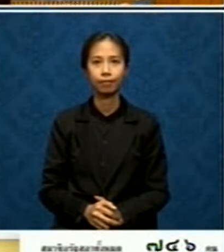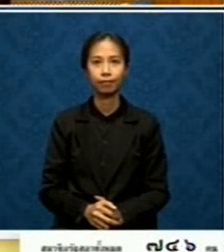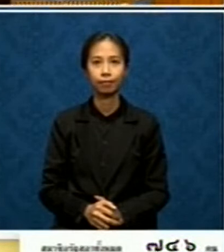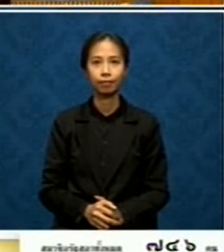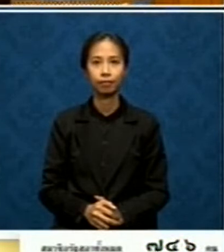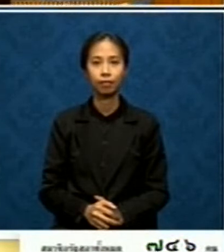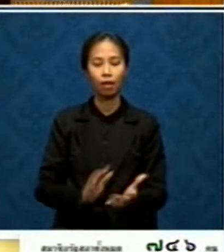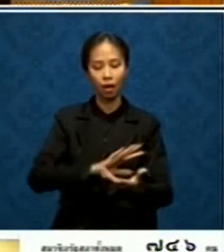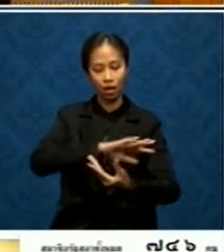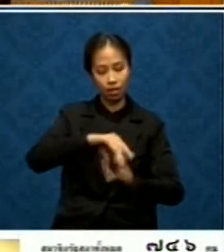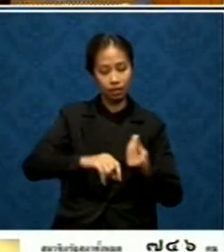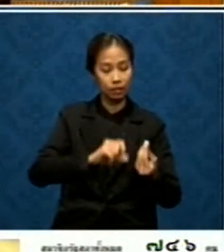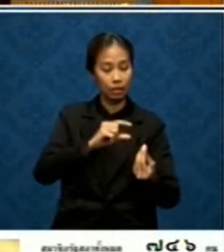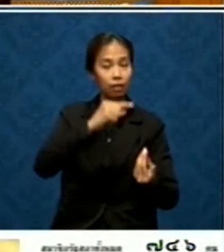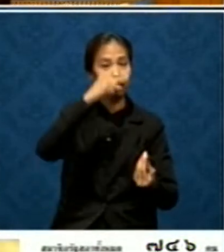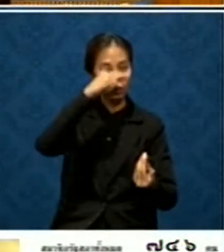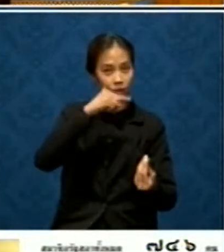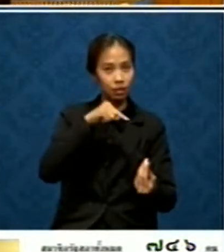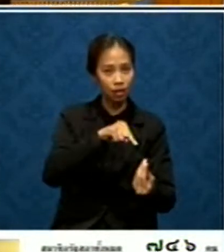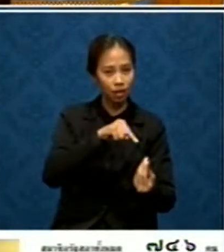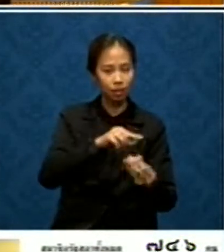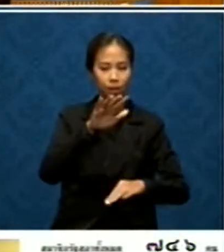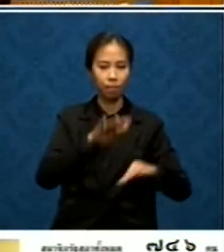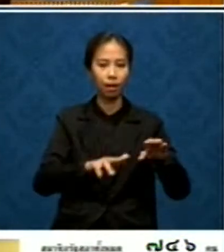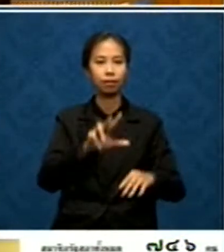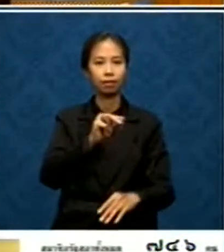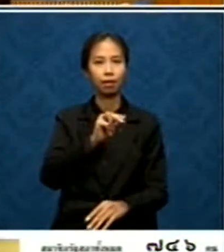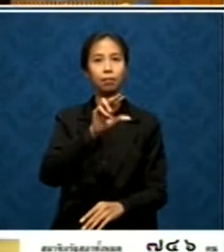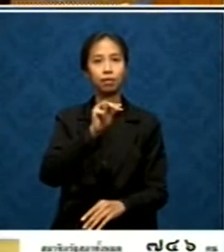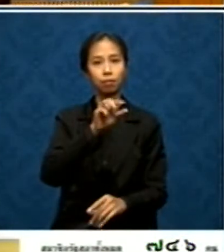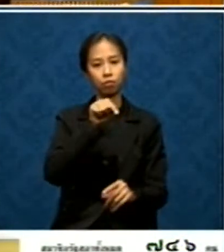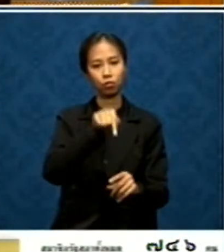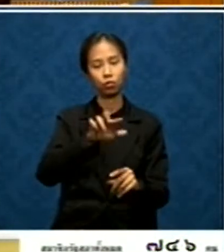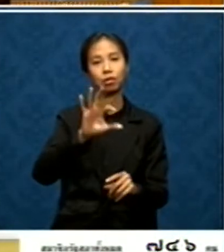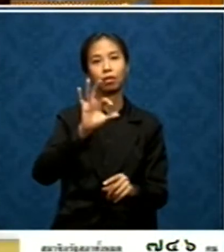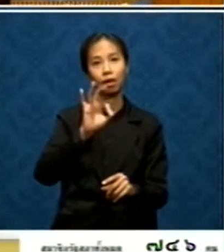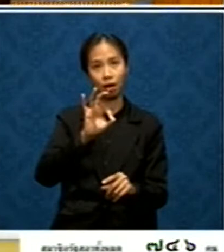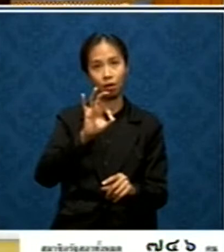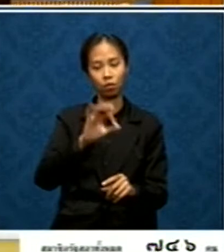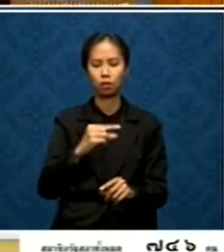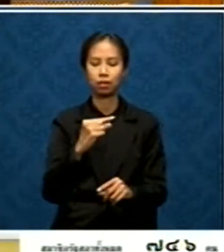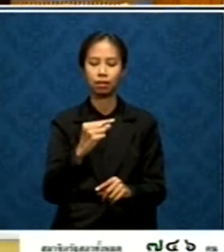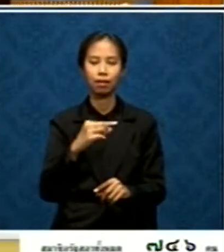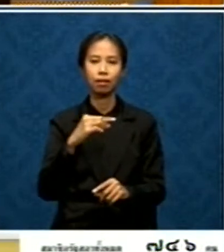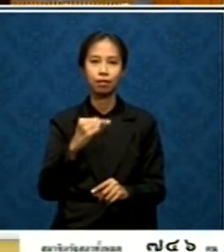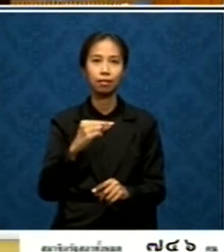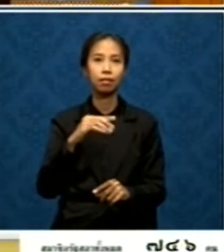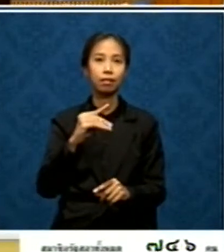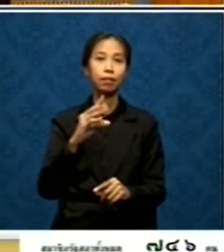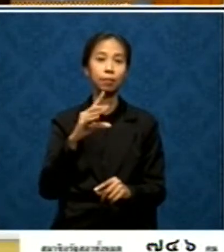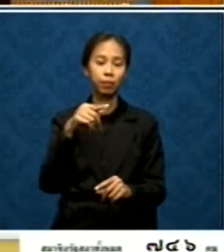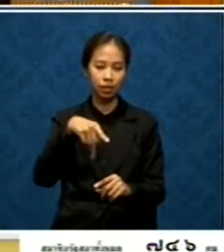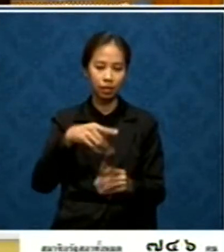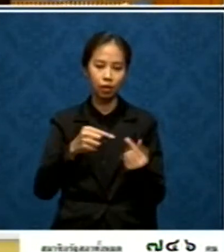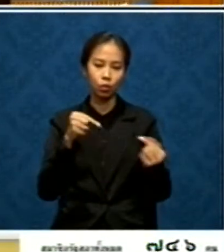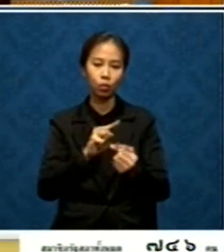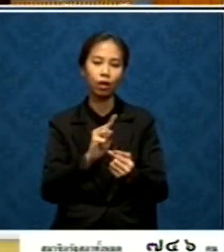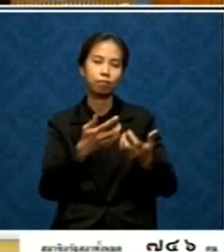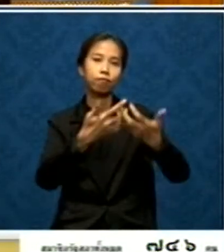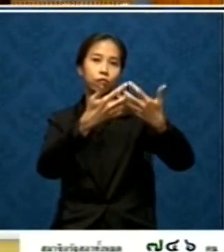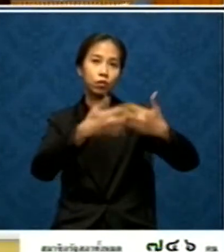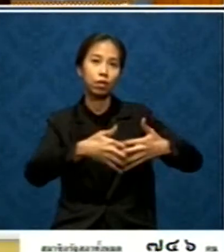พเศรษฐกิจของประเทศไทยกว่าร้อยละ 30.9 ของผลิตภัณฑ์มวลรวมภายในประเทศอยู่ในภาคอุตสาหกร